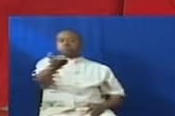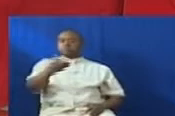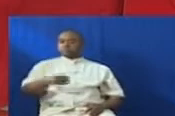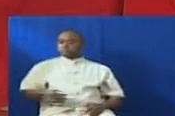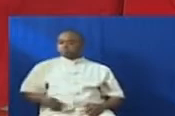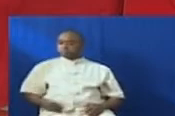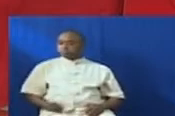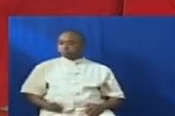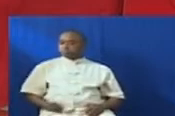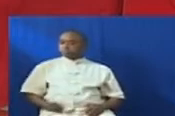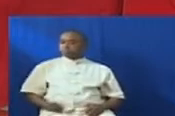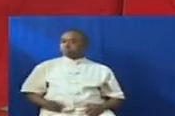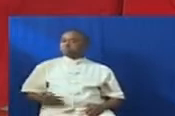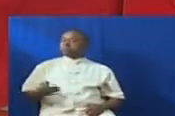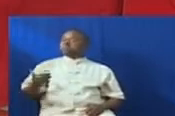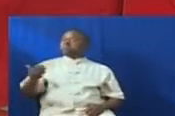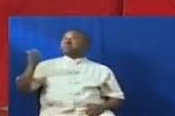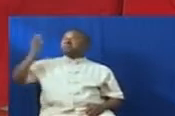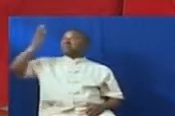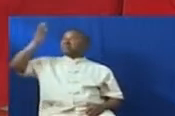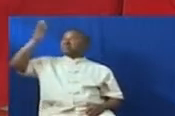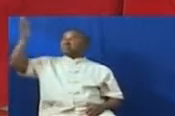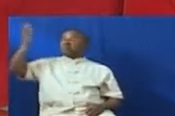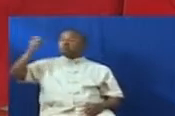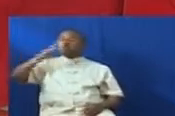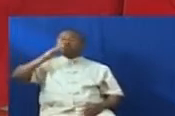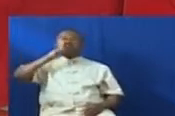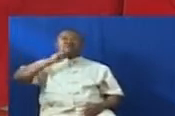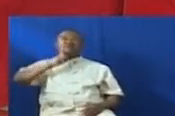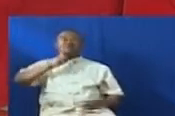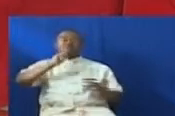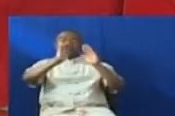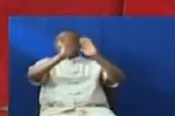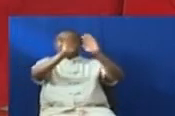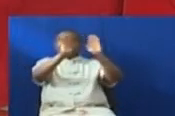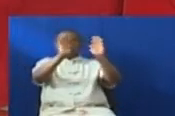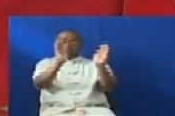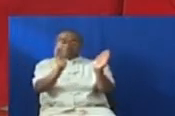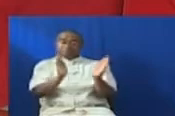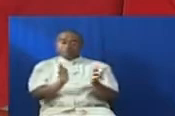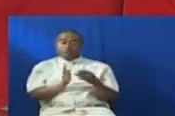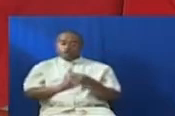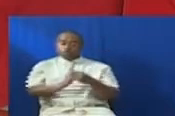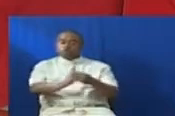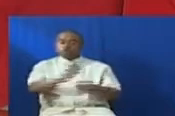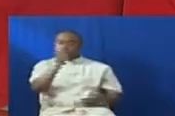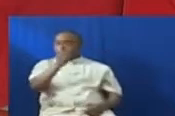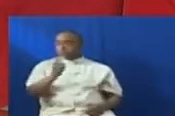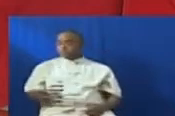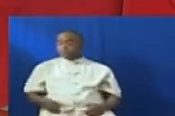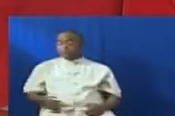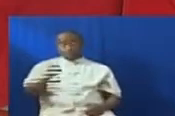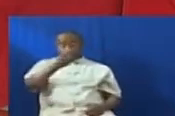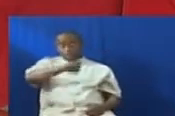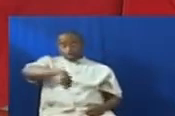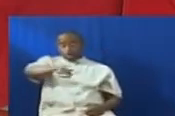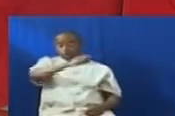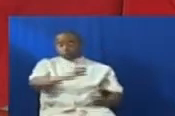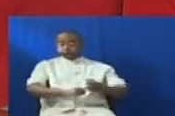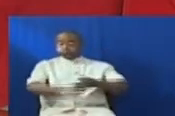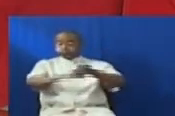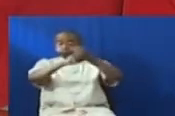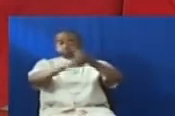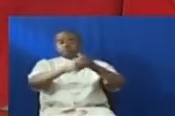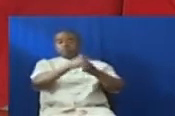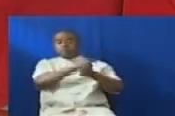Amepakwa mafuta kuliongoza taifa hili katika kipindi hiki. Tumunge mkono na